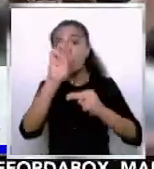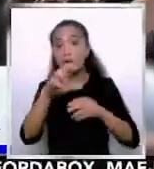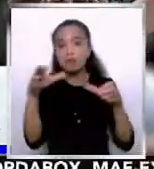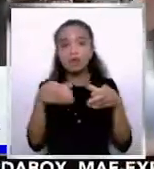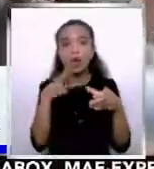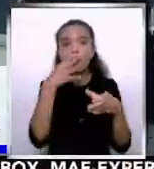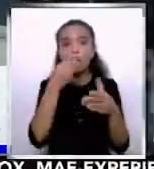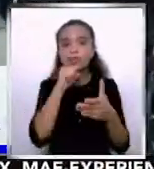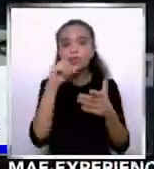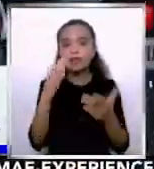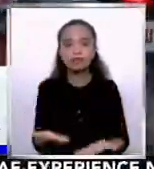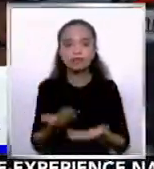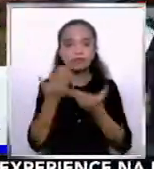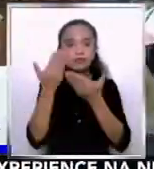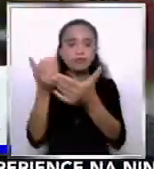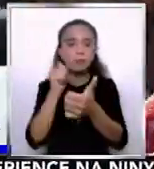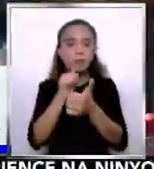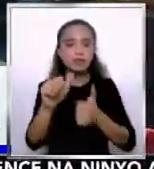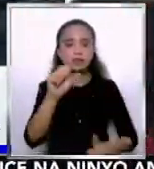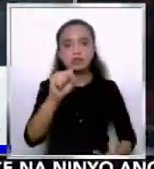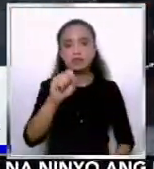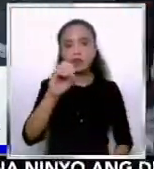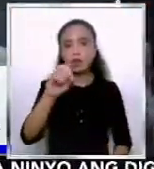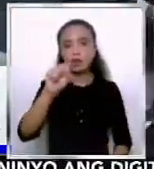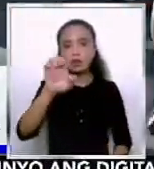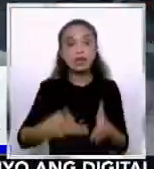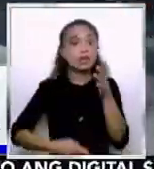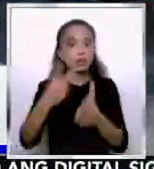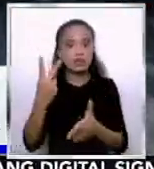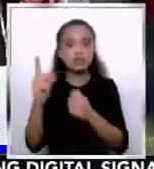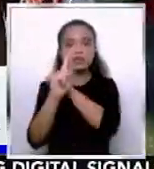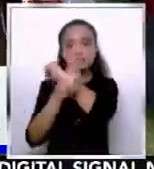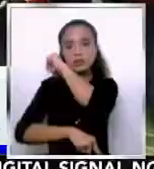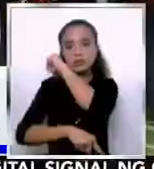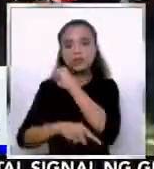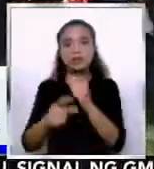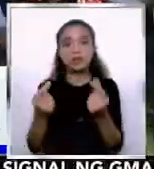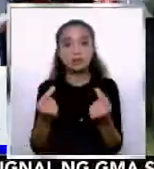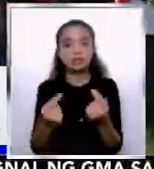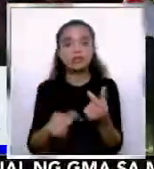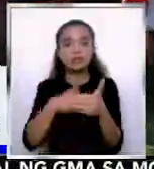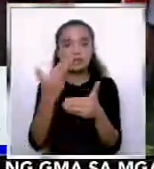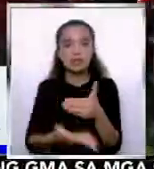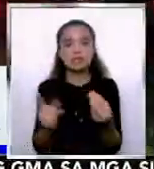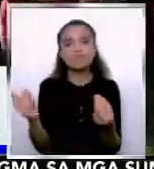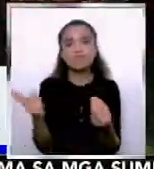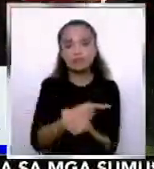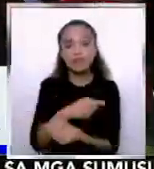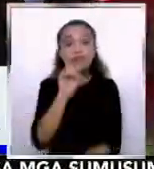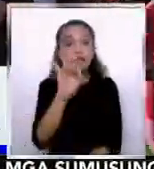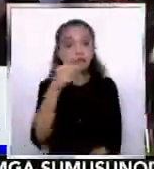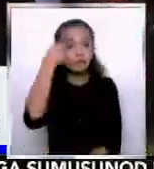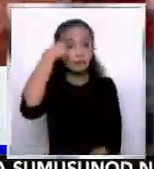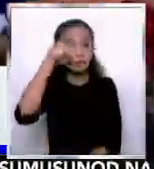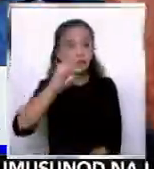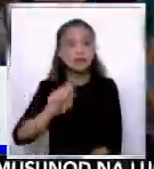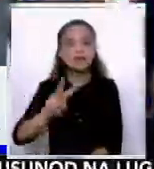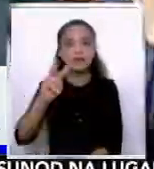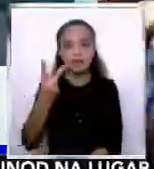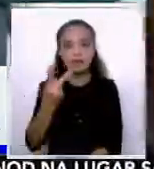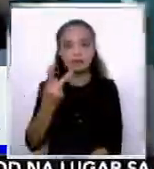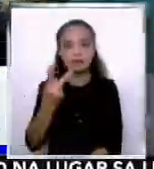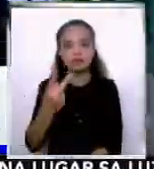SOCE. Dodoblehin ang multa at papatawan ng perpetual disqualification ang offender kung lalabag sa ikalawang pagkakataon. Posible